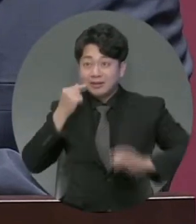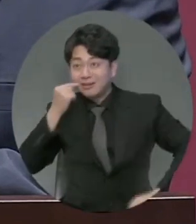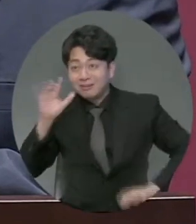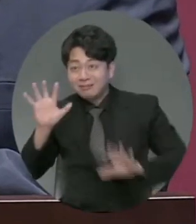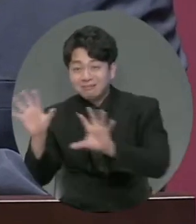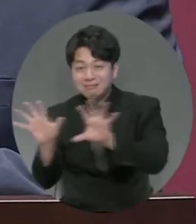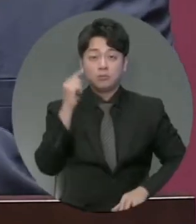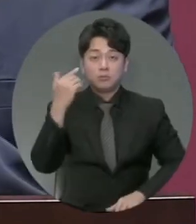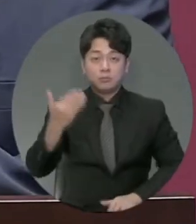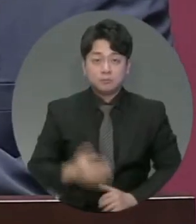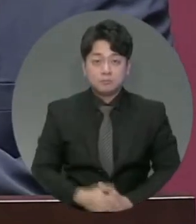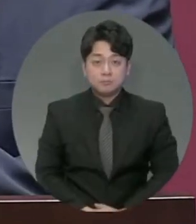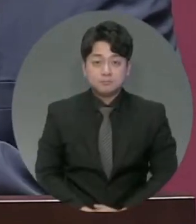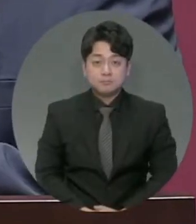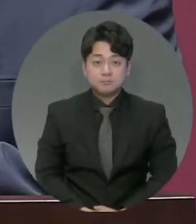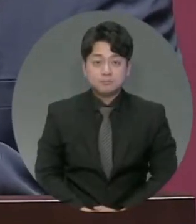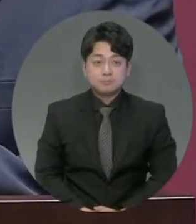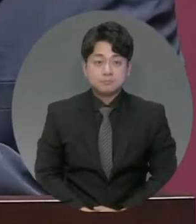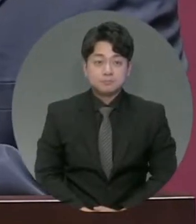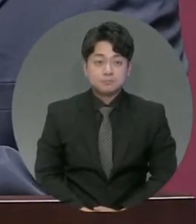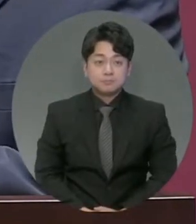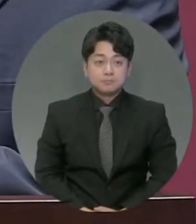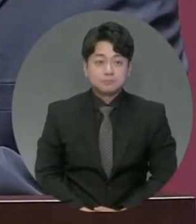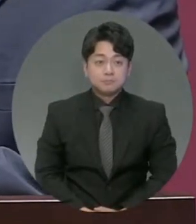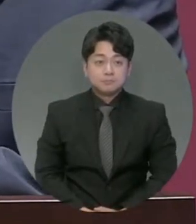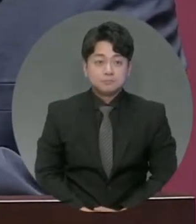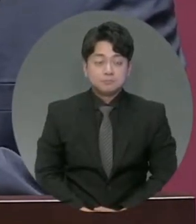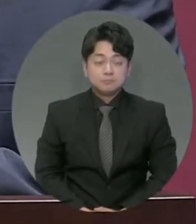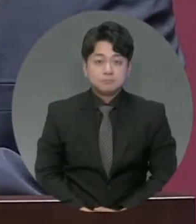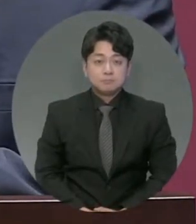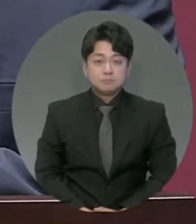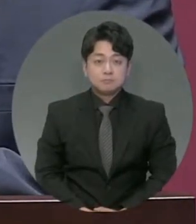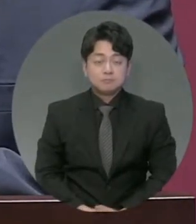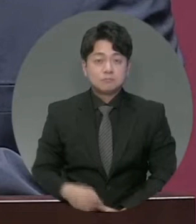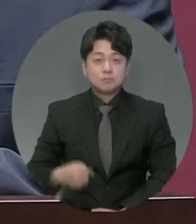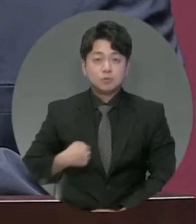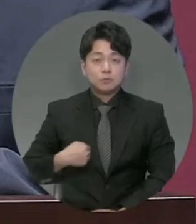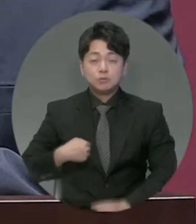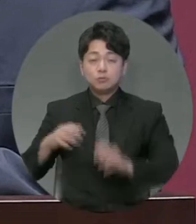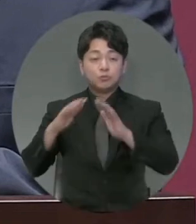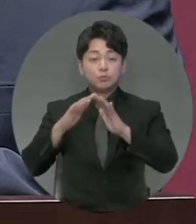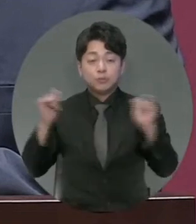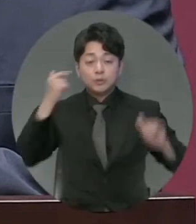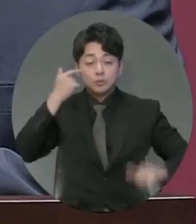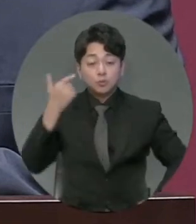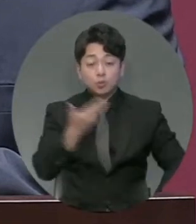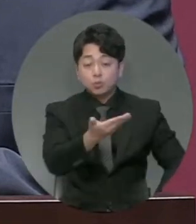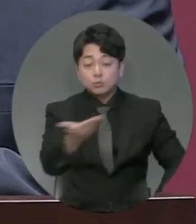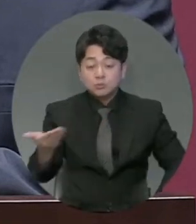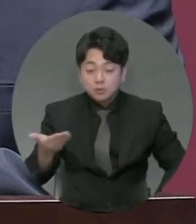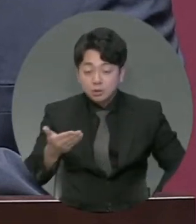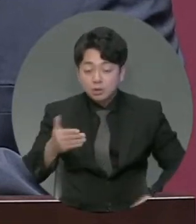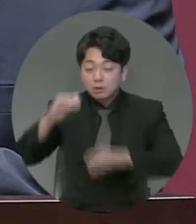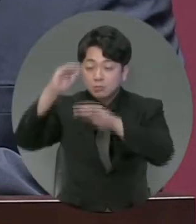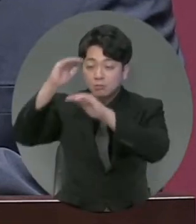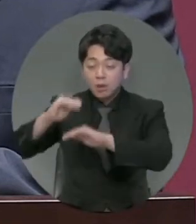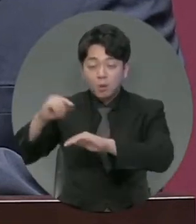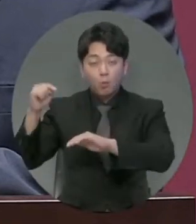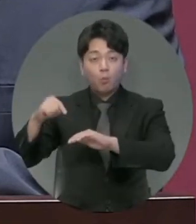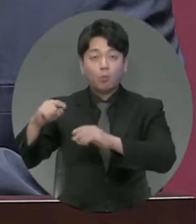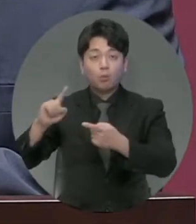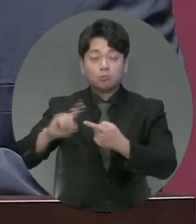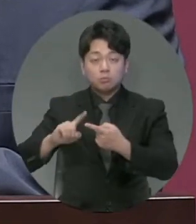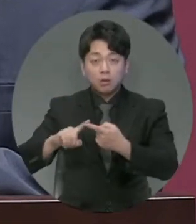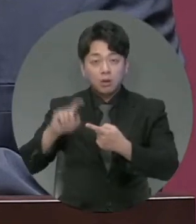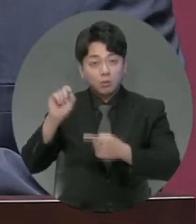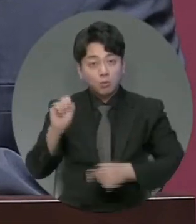무엇이라고 생각하십니다? 저는 그런 그 여론조사의 문제에 대해서 큰